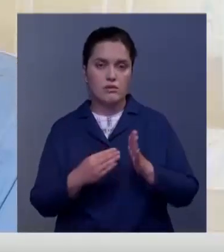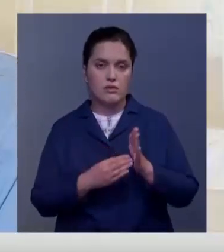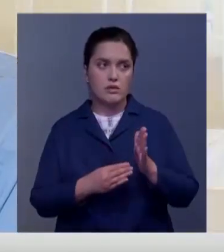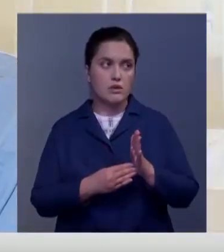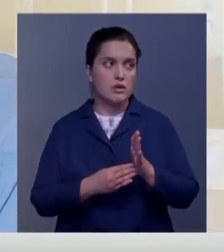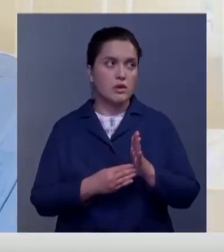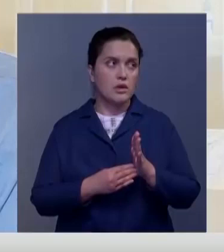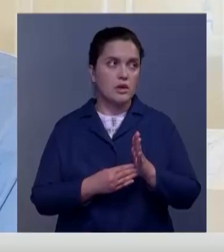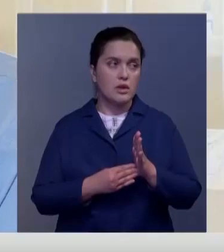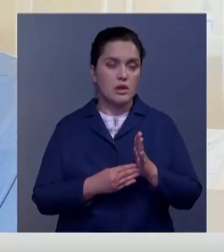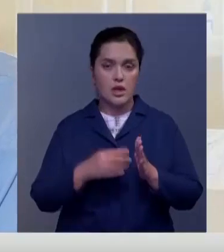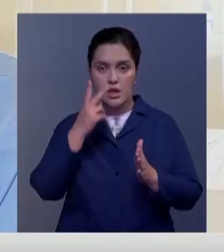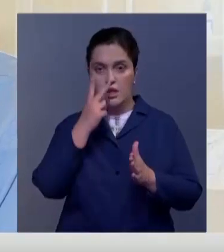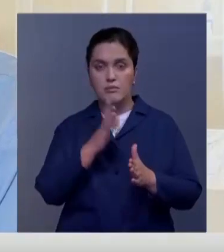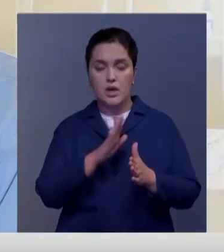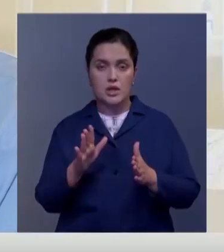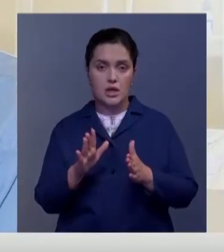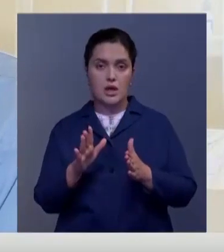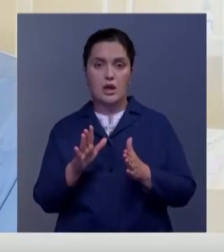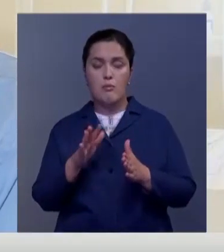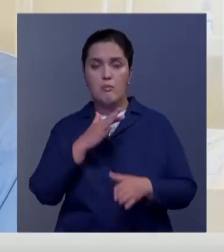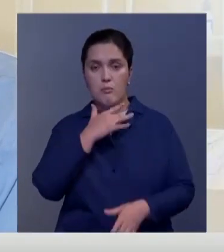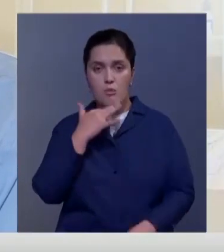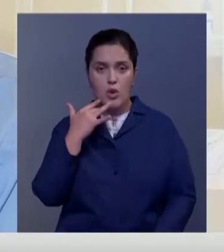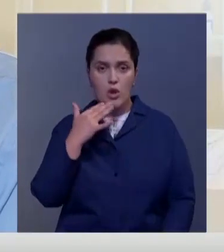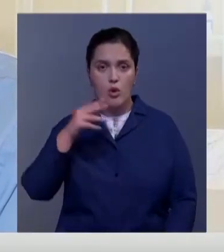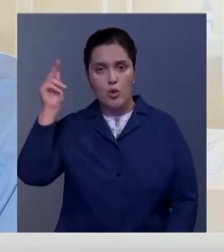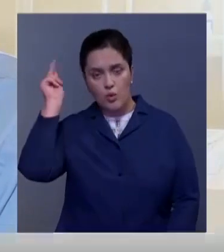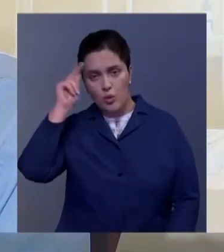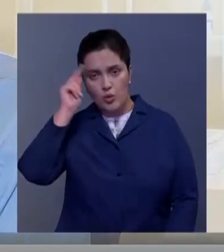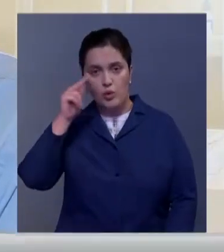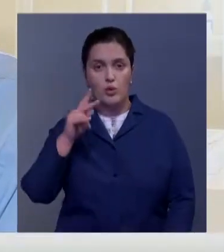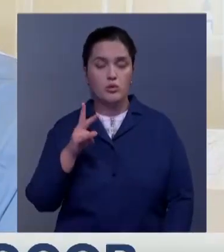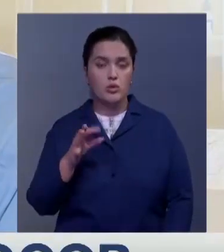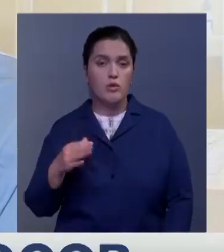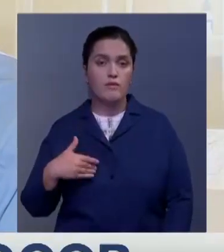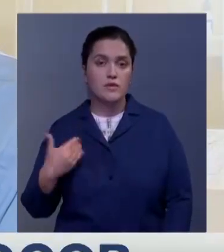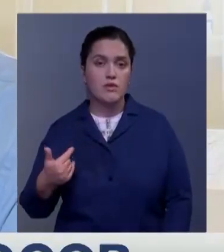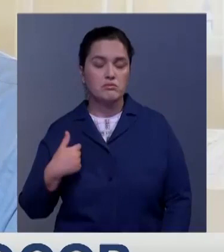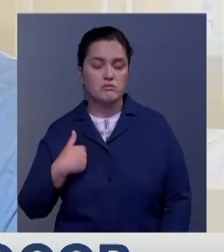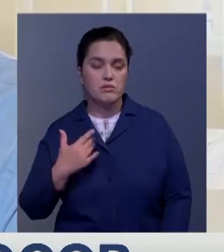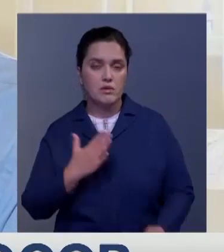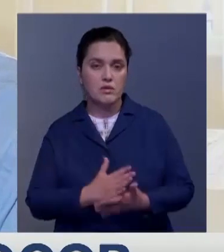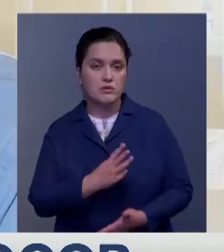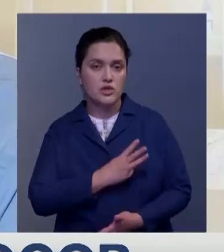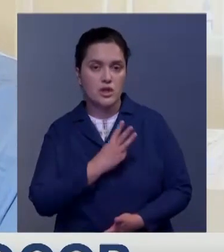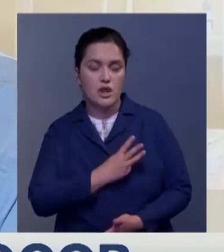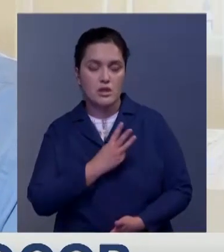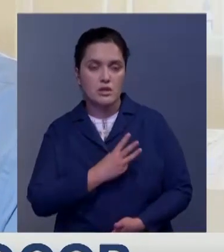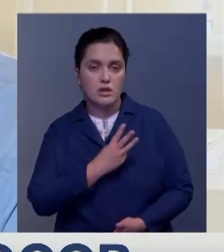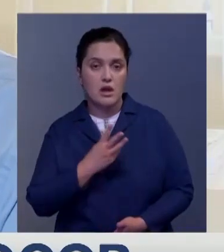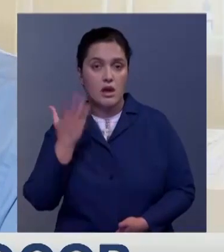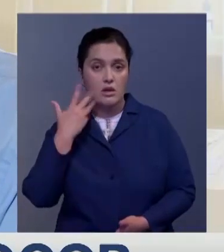найдешь. Несмотря на то, что много там мучаешься, но все равно удовольствие получаешь, когда составишь один